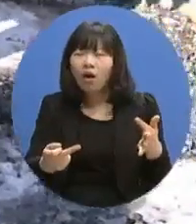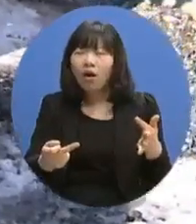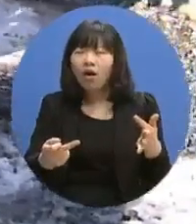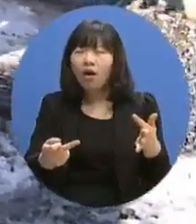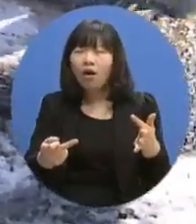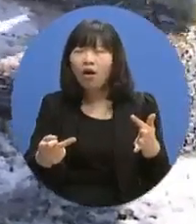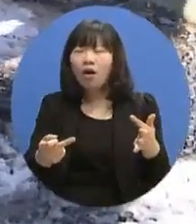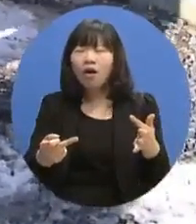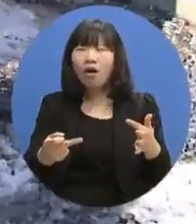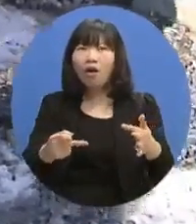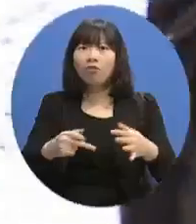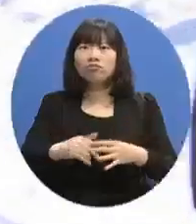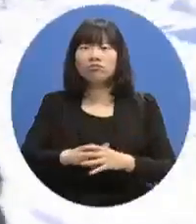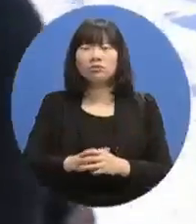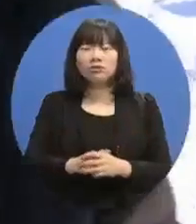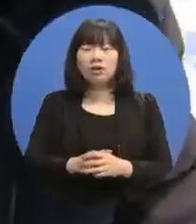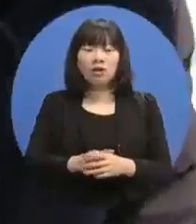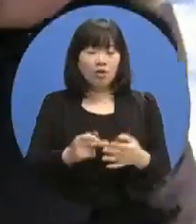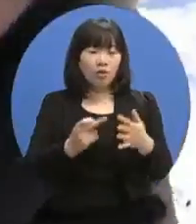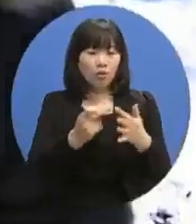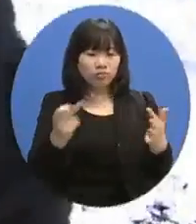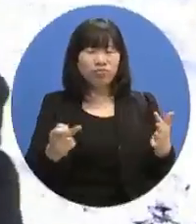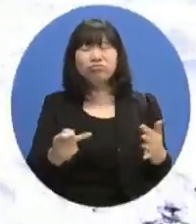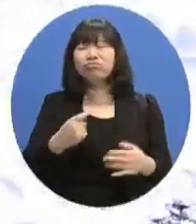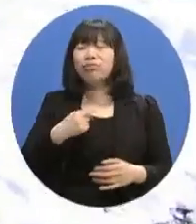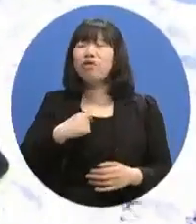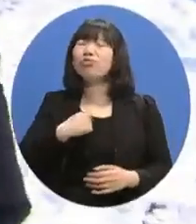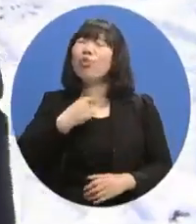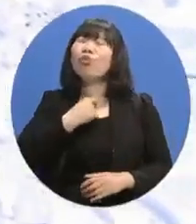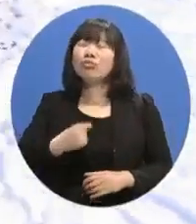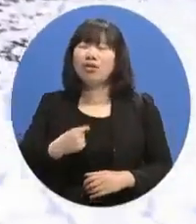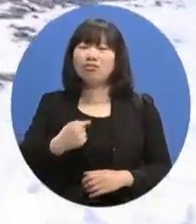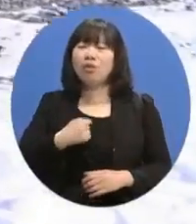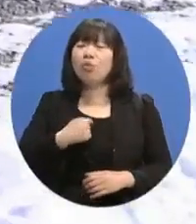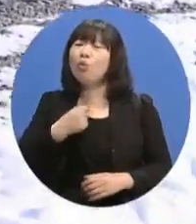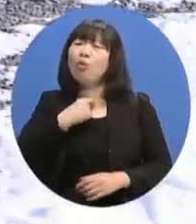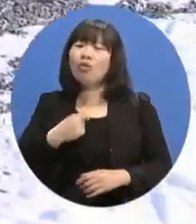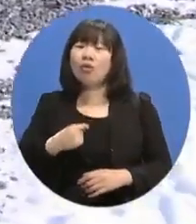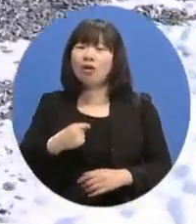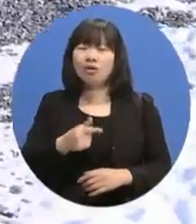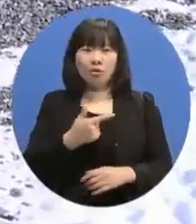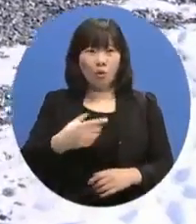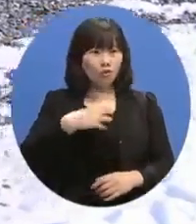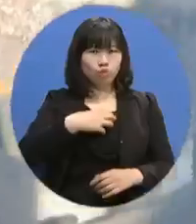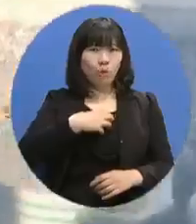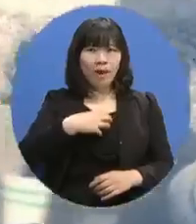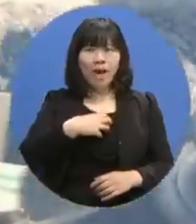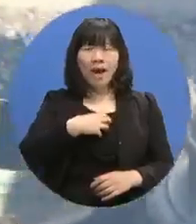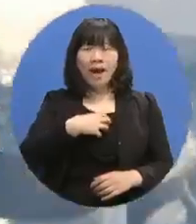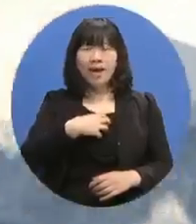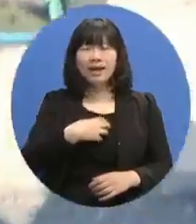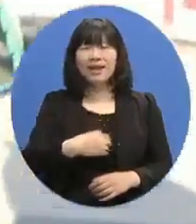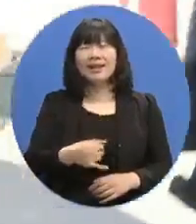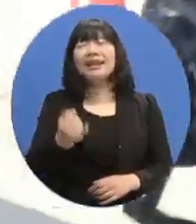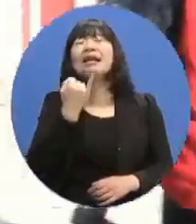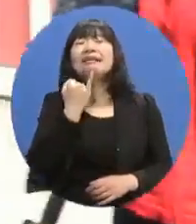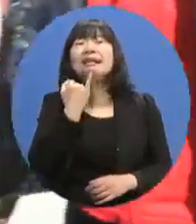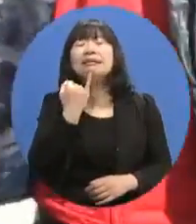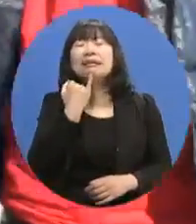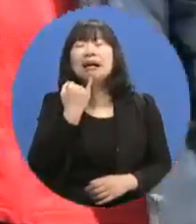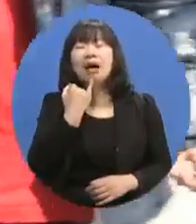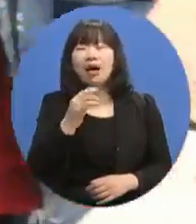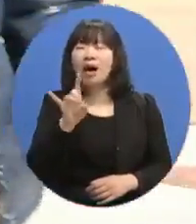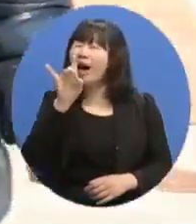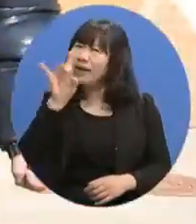호박 잘릴 거야. 고야도 호박 잘릴 거야? 하고 싶어 합니다. 잘라. 너무 위험해. 괜찮아. 자.